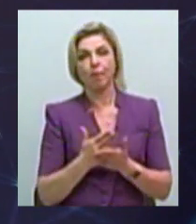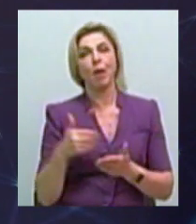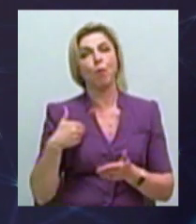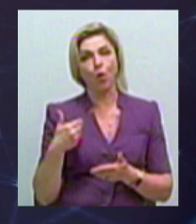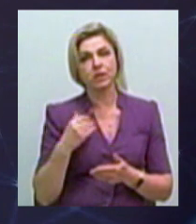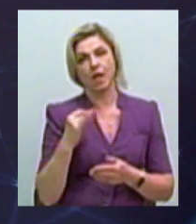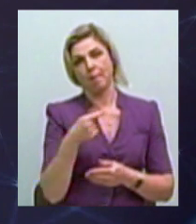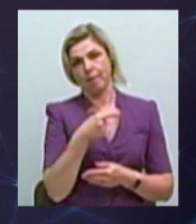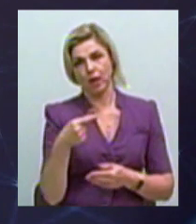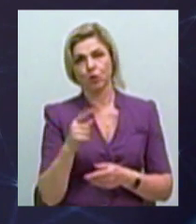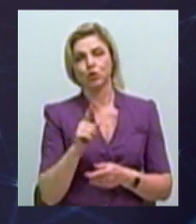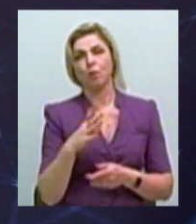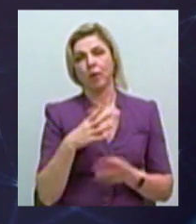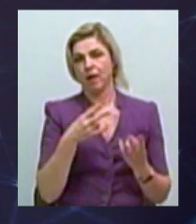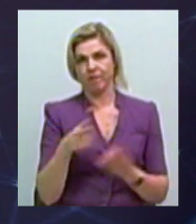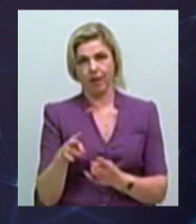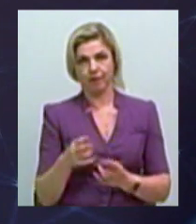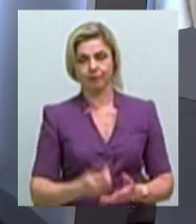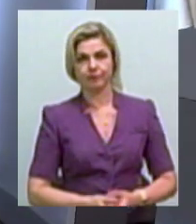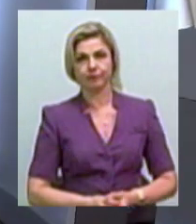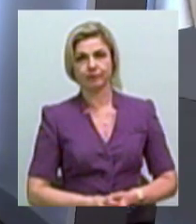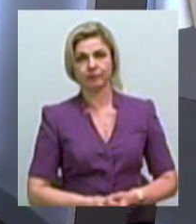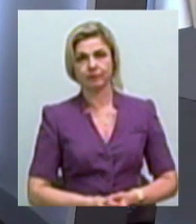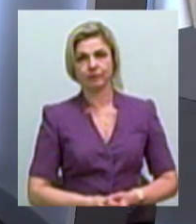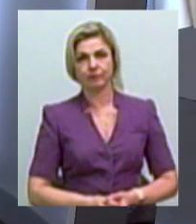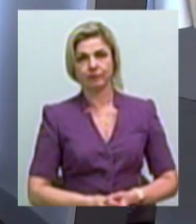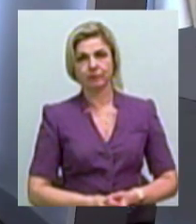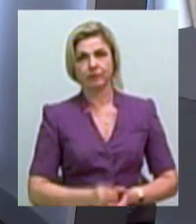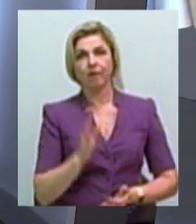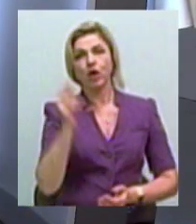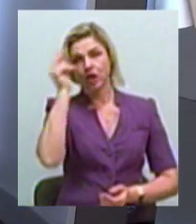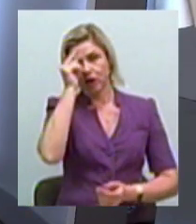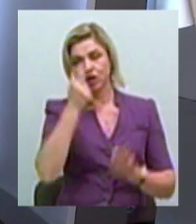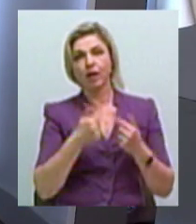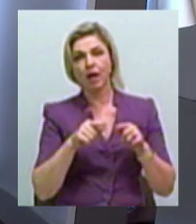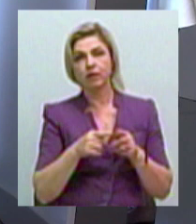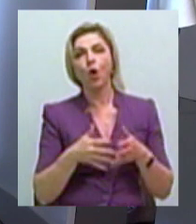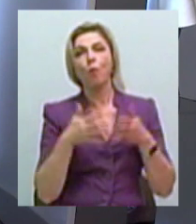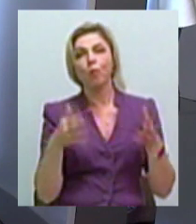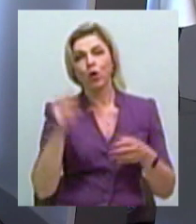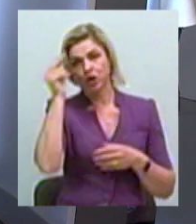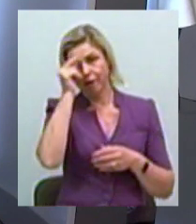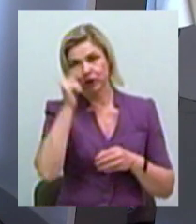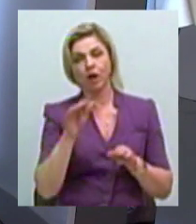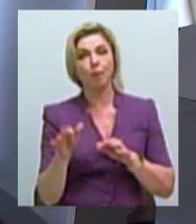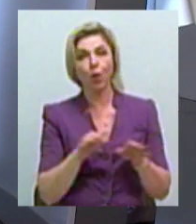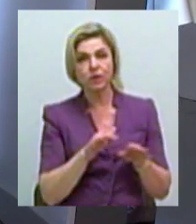собі і в мінус, щоб мати потім від того негативні наслідки. В навчальних закладах більша частина навчального